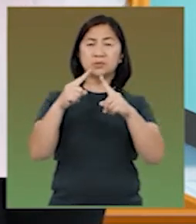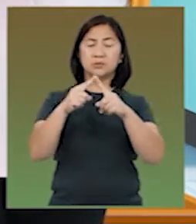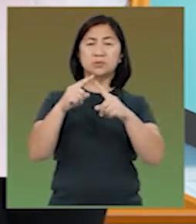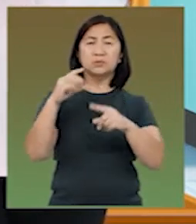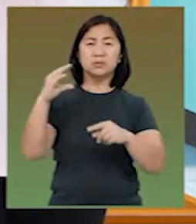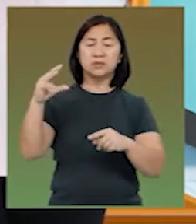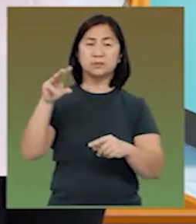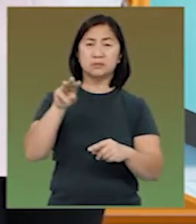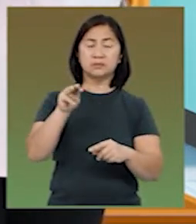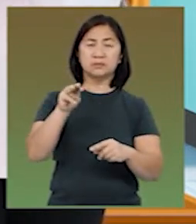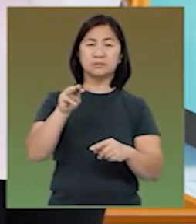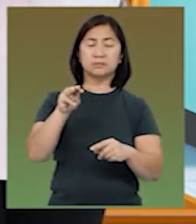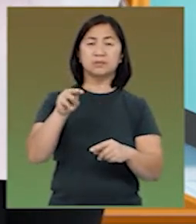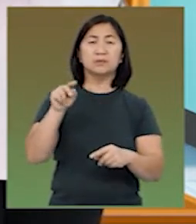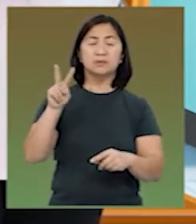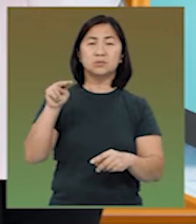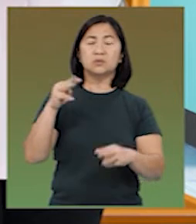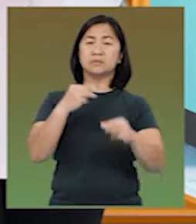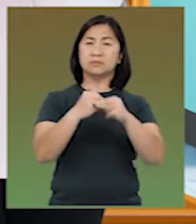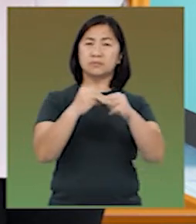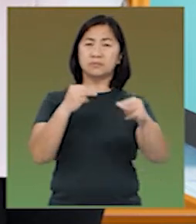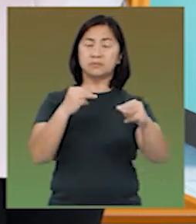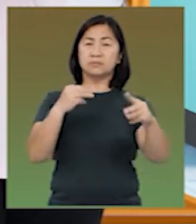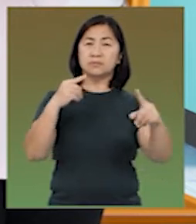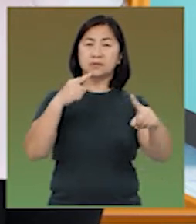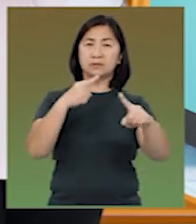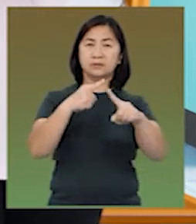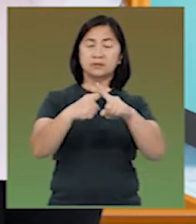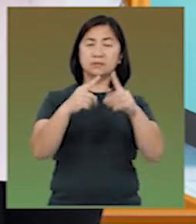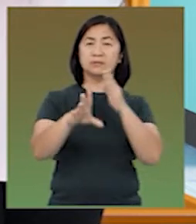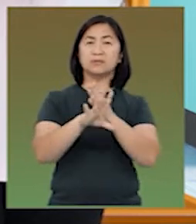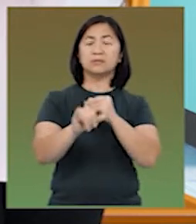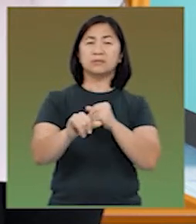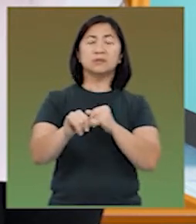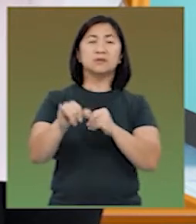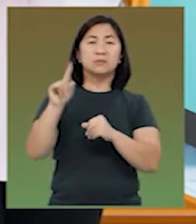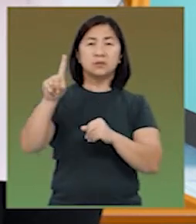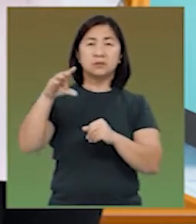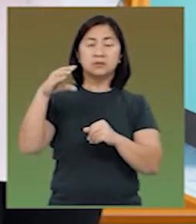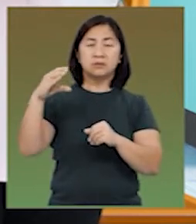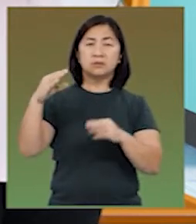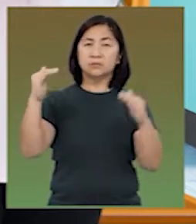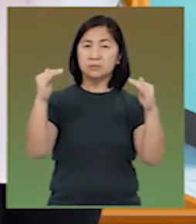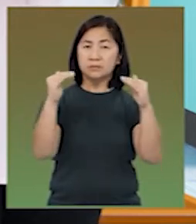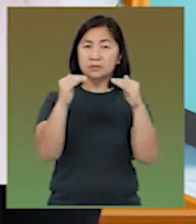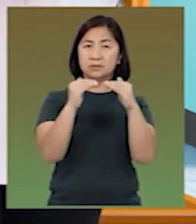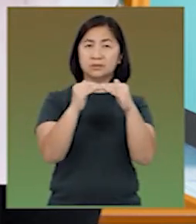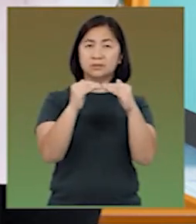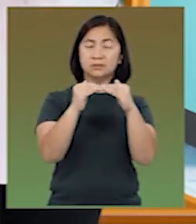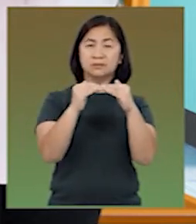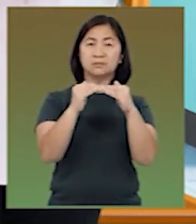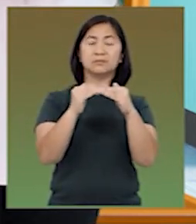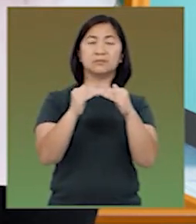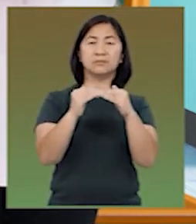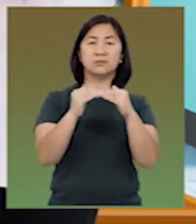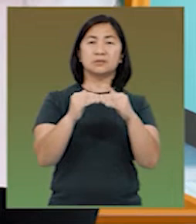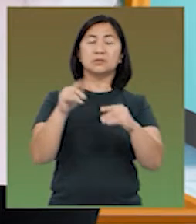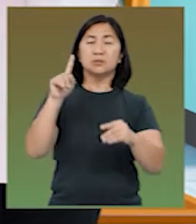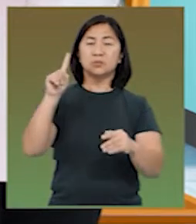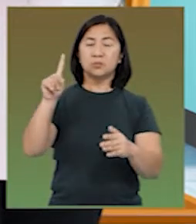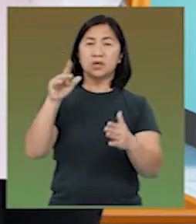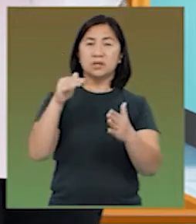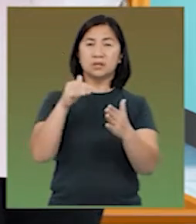centimeters. 12 meters multiplied by 100 is equal to